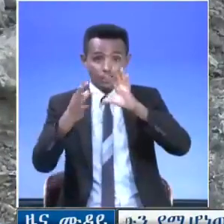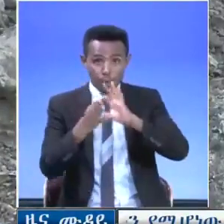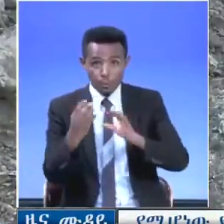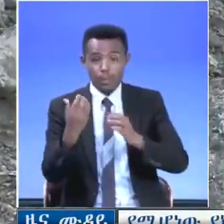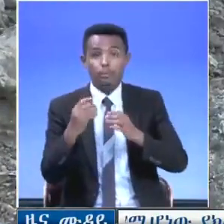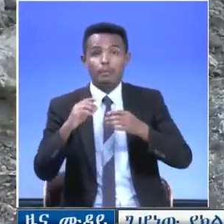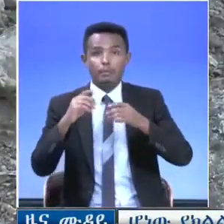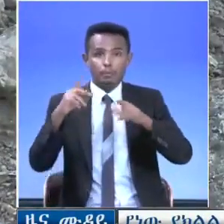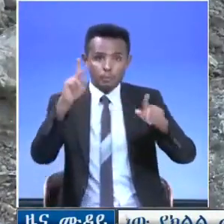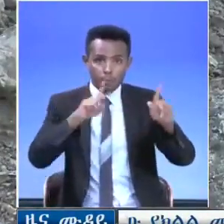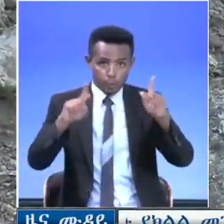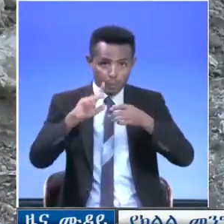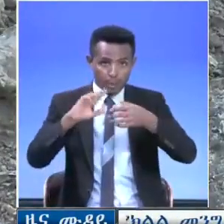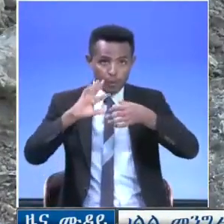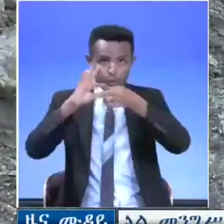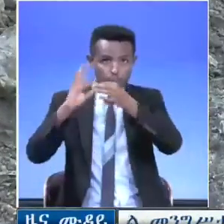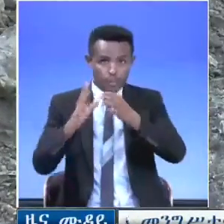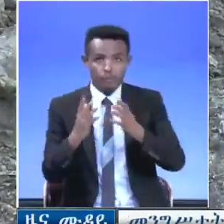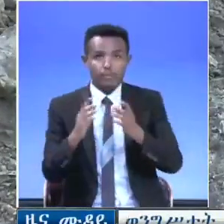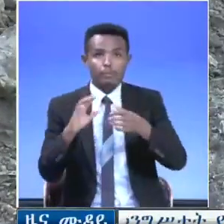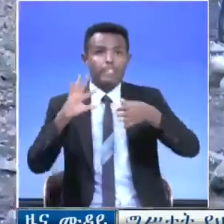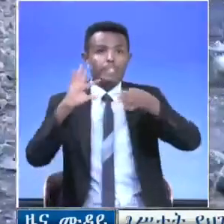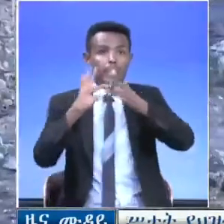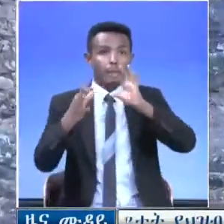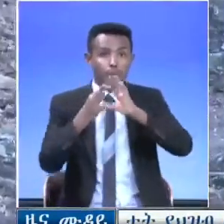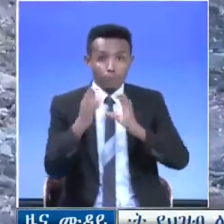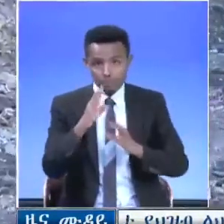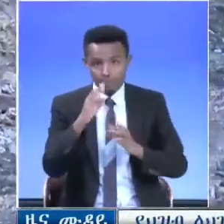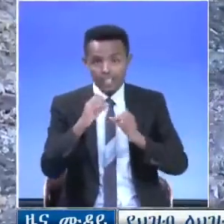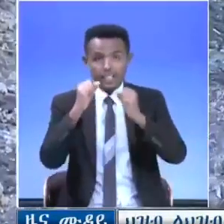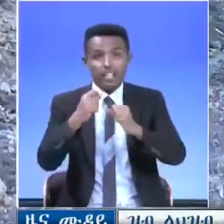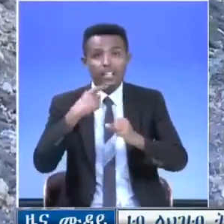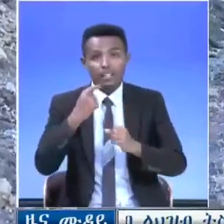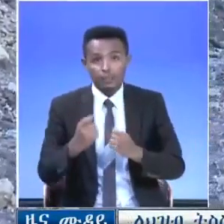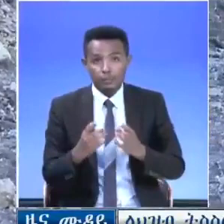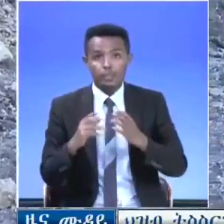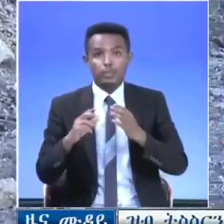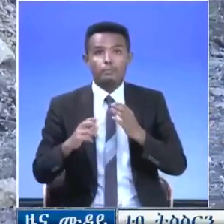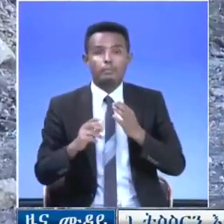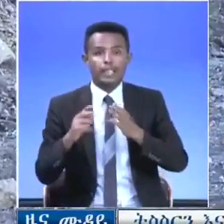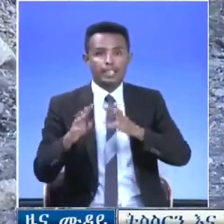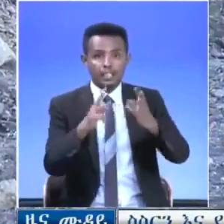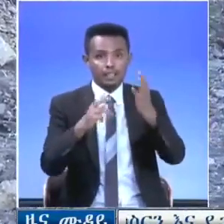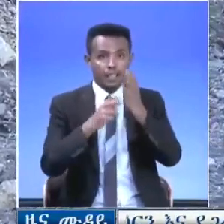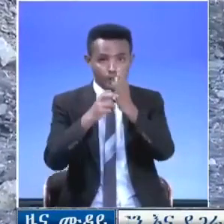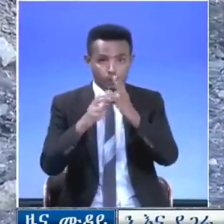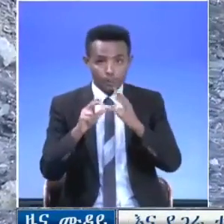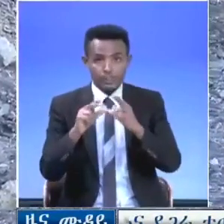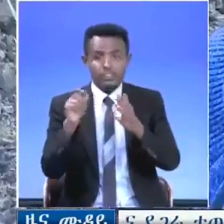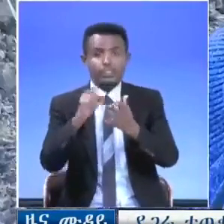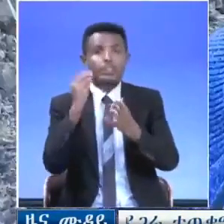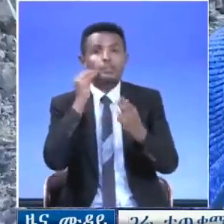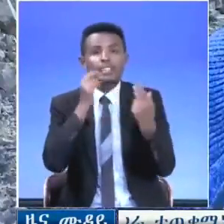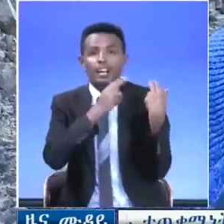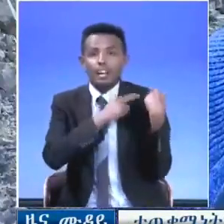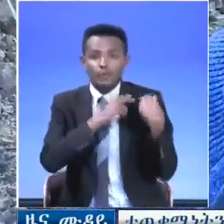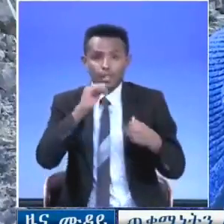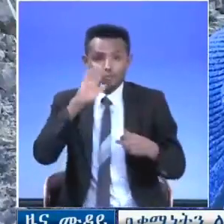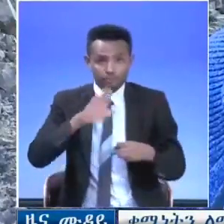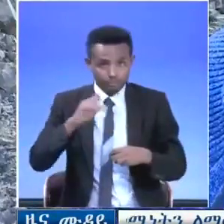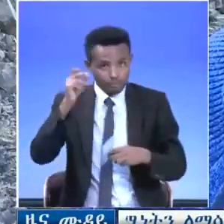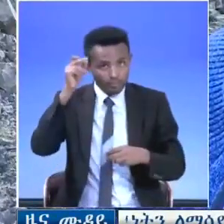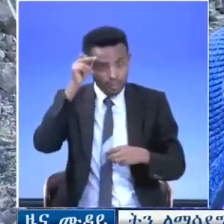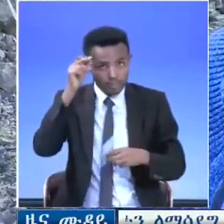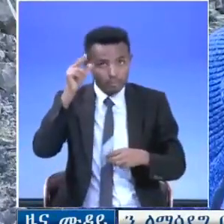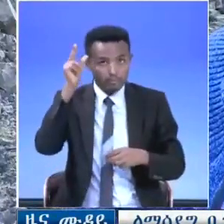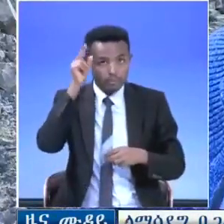ማህበራዊ መስተጋብሩንም ያጠናክራል ያሉት የመቄት ወረዳ መንገድ ትራንስፖርት ጽሕፈት ቤት ኃላፊ አቶ በላይ ደምሴ ናቸው። ከአይና ቡግና ጋር